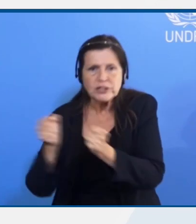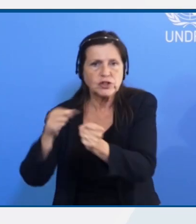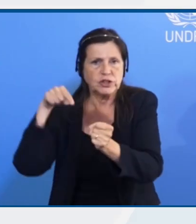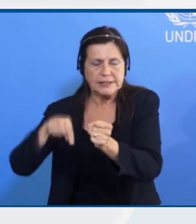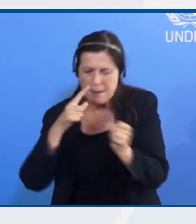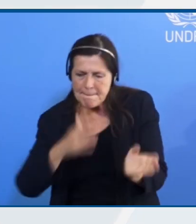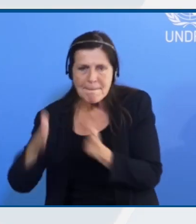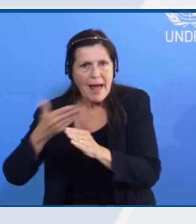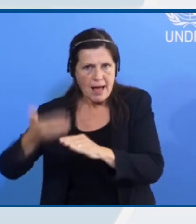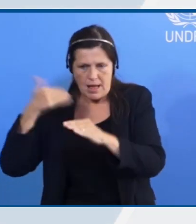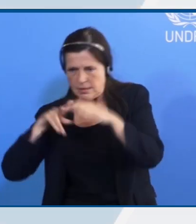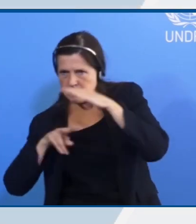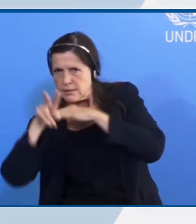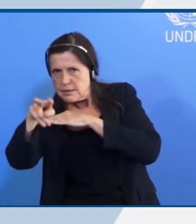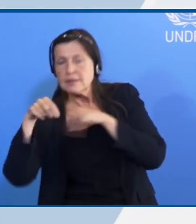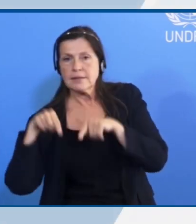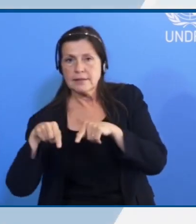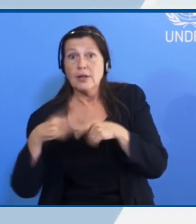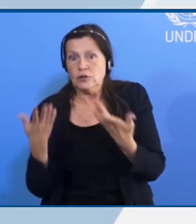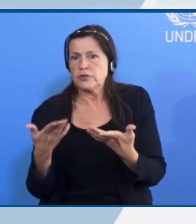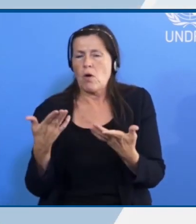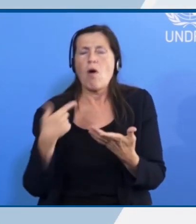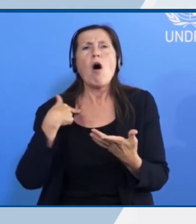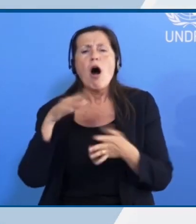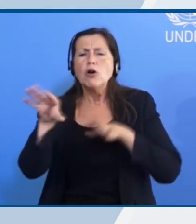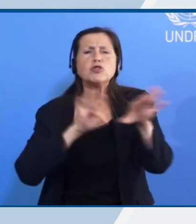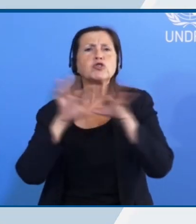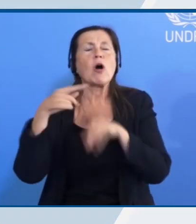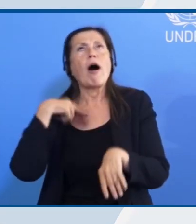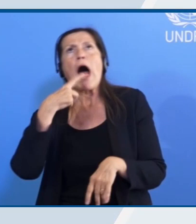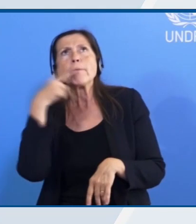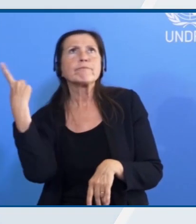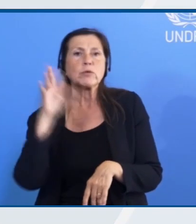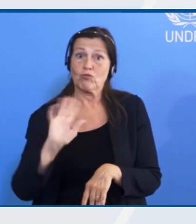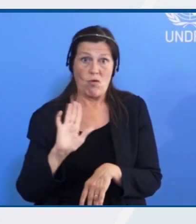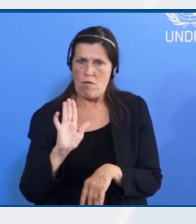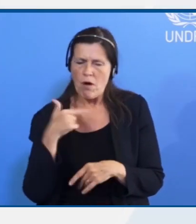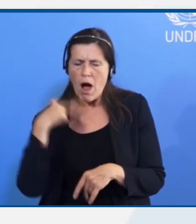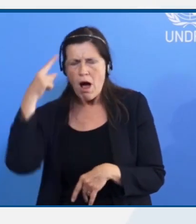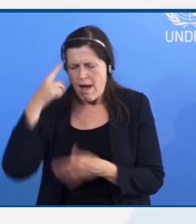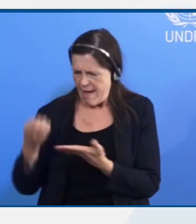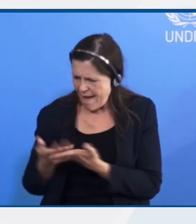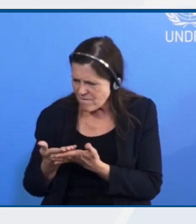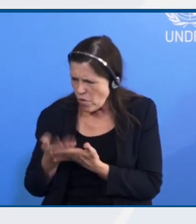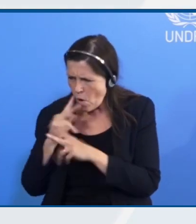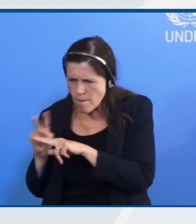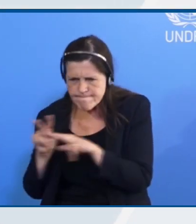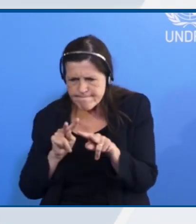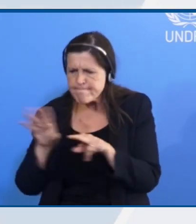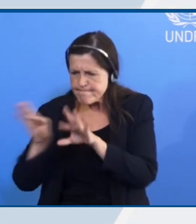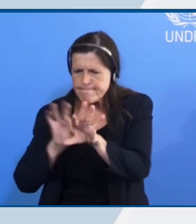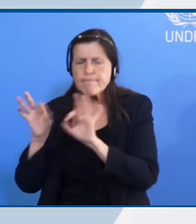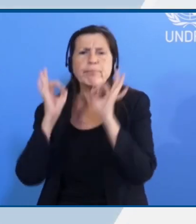Ho accolto con grande gratitudine ed entusiasmo la nomina della provincia di Potenza come hub della resilienza